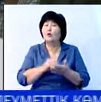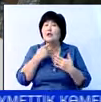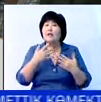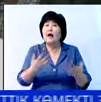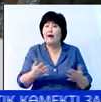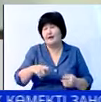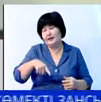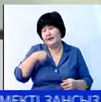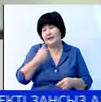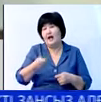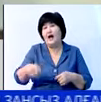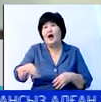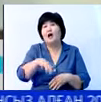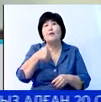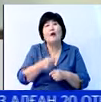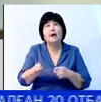деді аймақ басшысы.